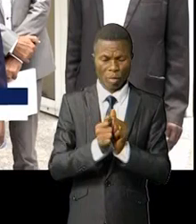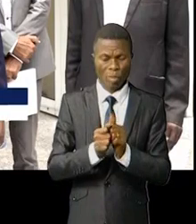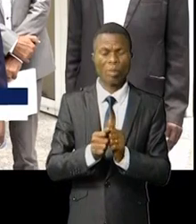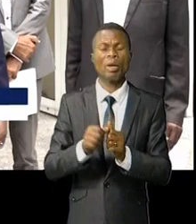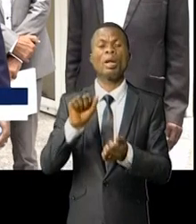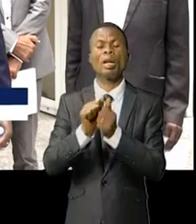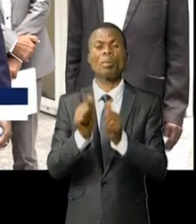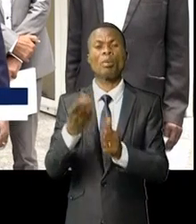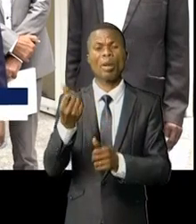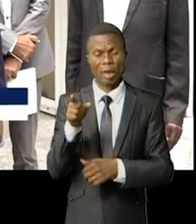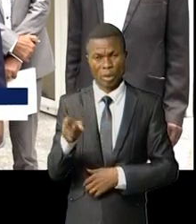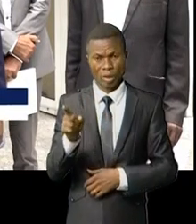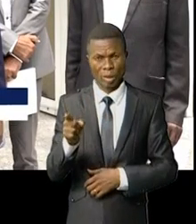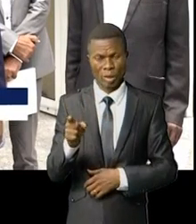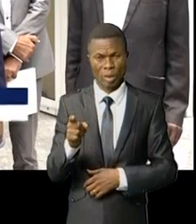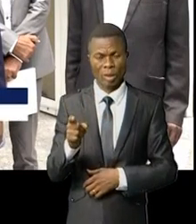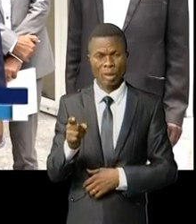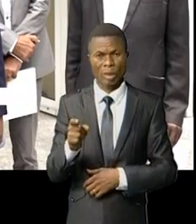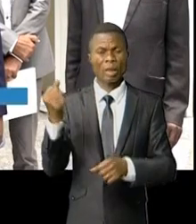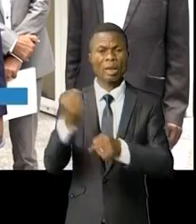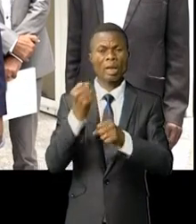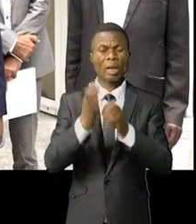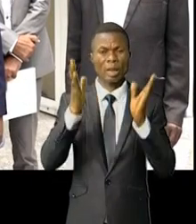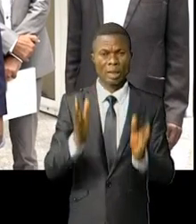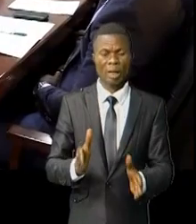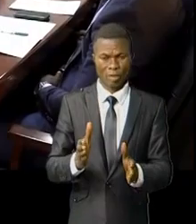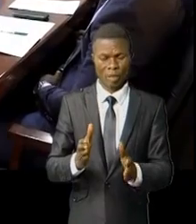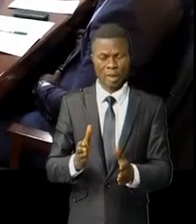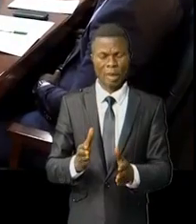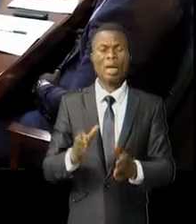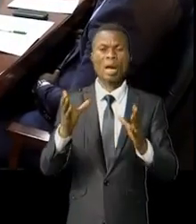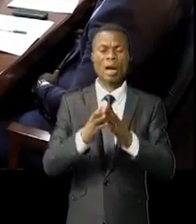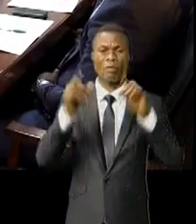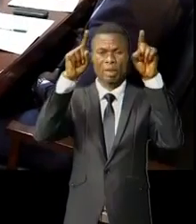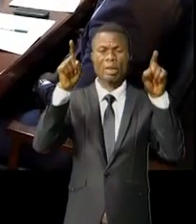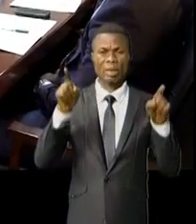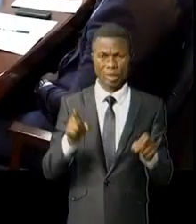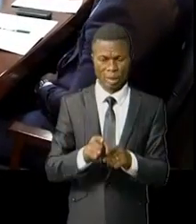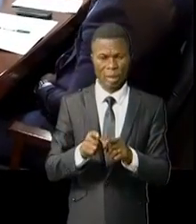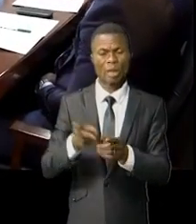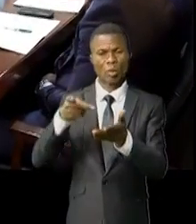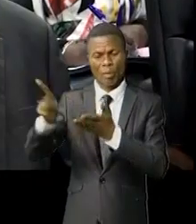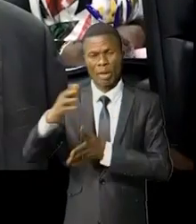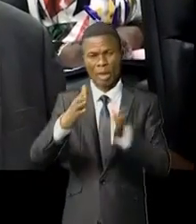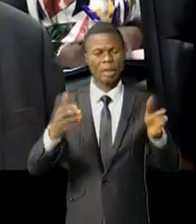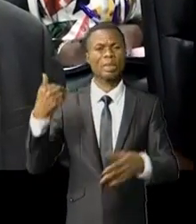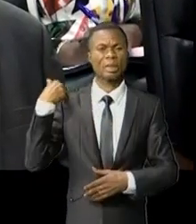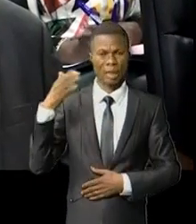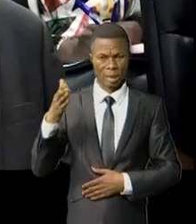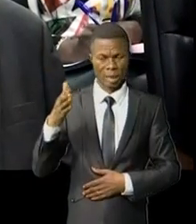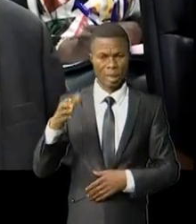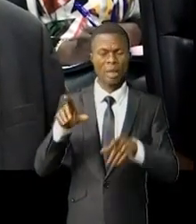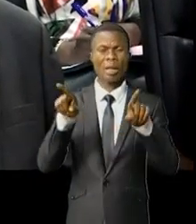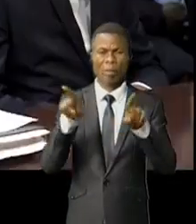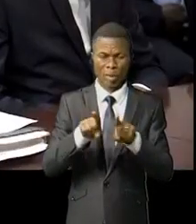que les opérateurs de télédistribution doivent vis-à-vis du trésor public et qui cadrent avec